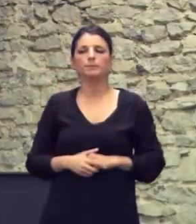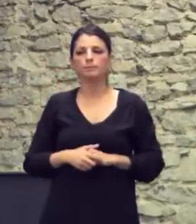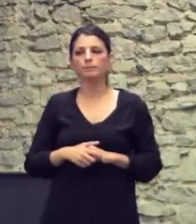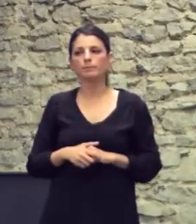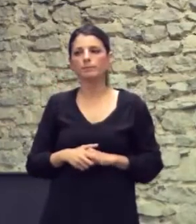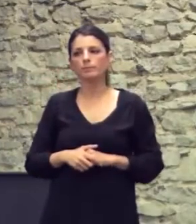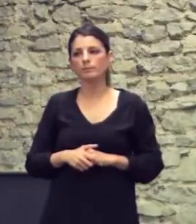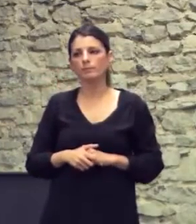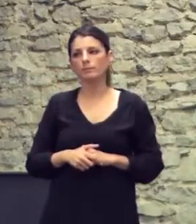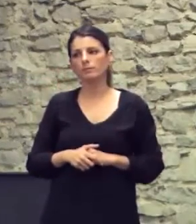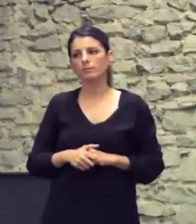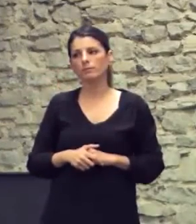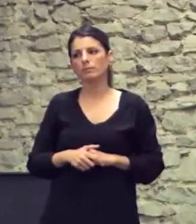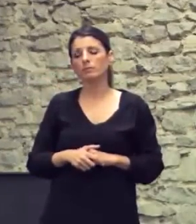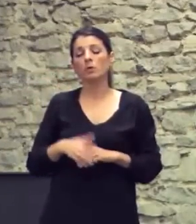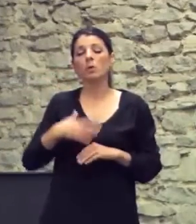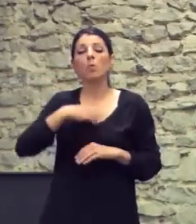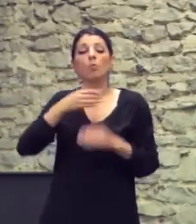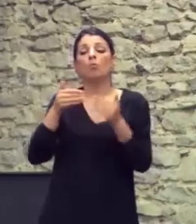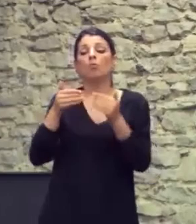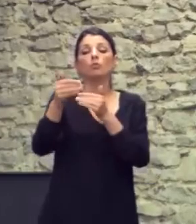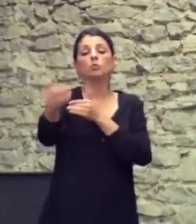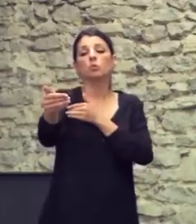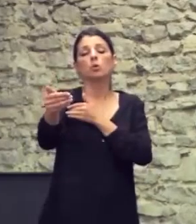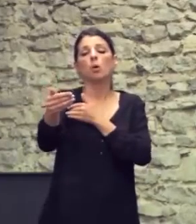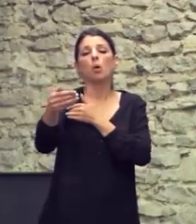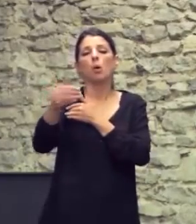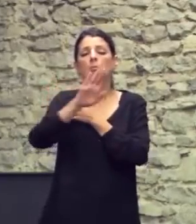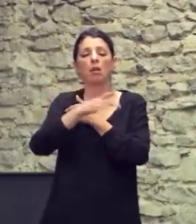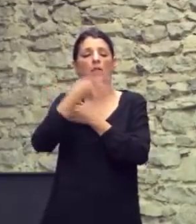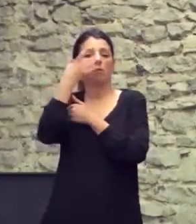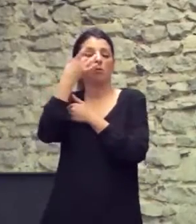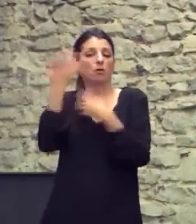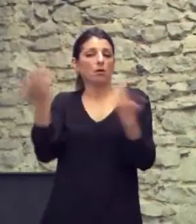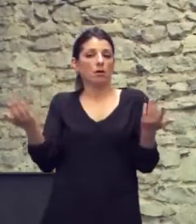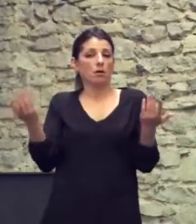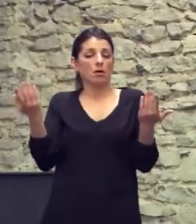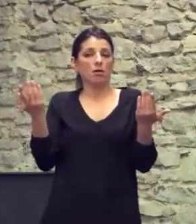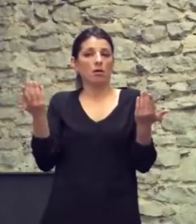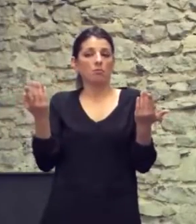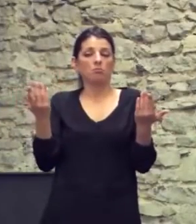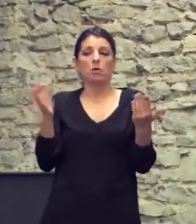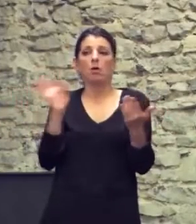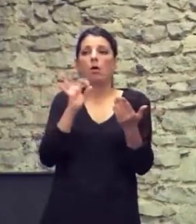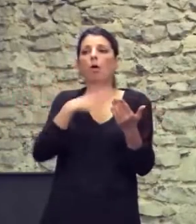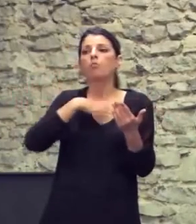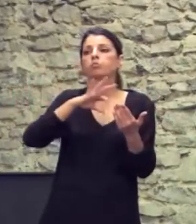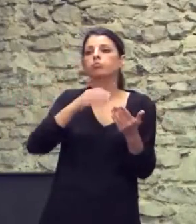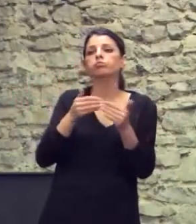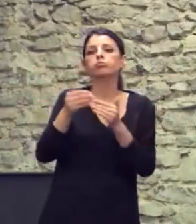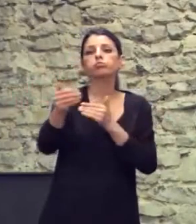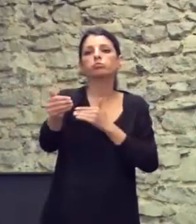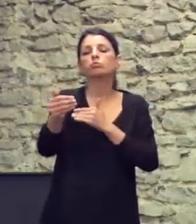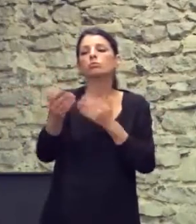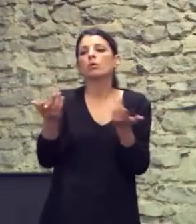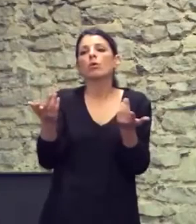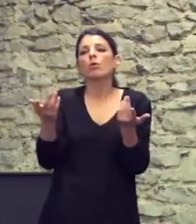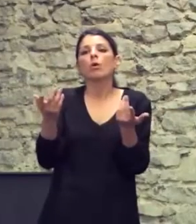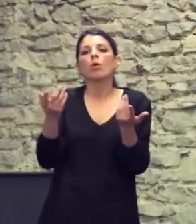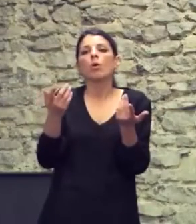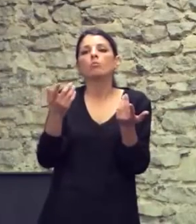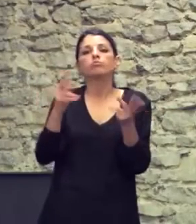gero, migajas, pues migajas, ongi etorri migajas, pikotearemos. Izango da gero, eskatu dugula 100 eta emango digutela 10, ados,